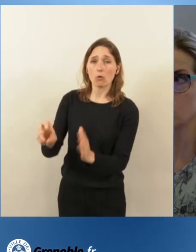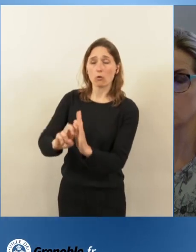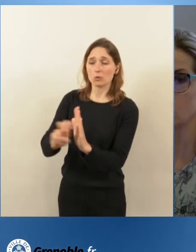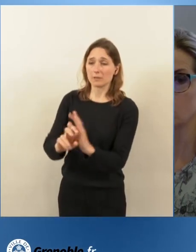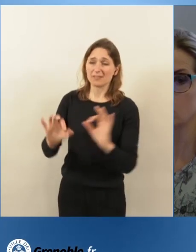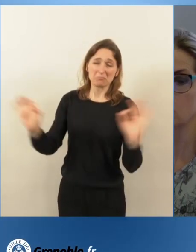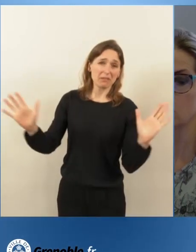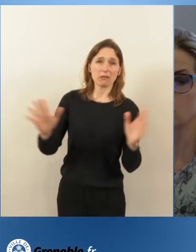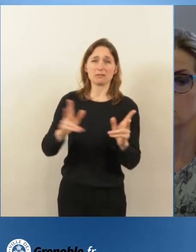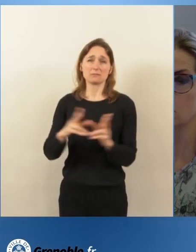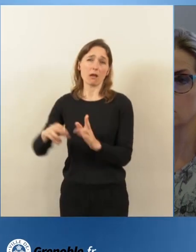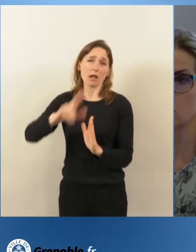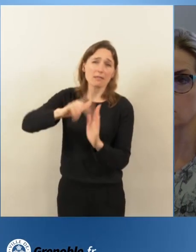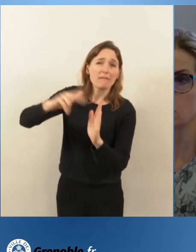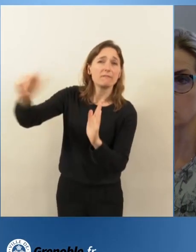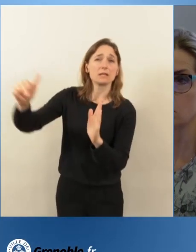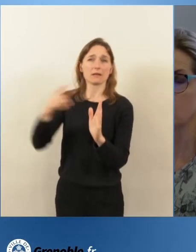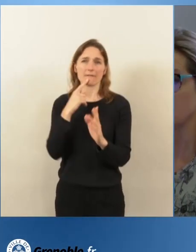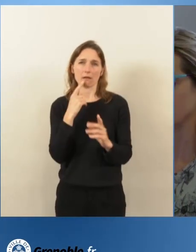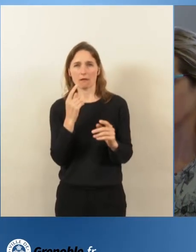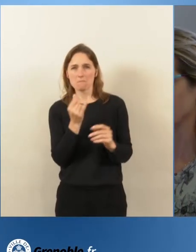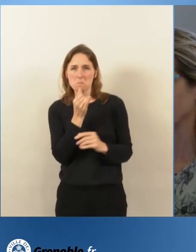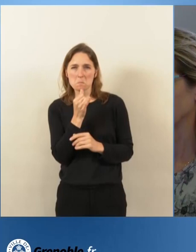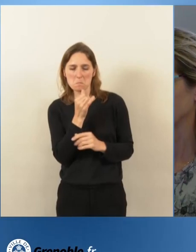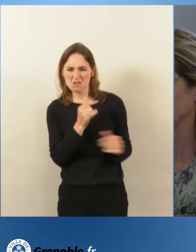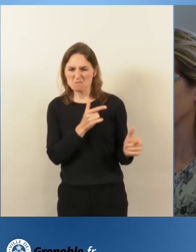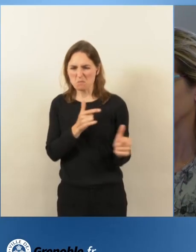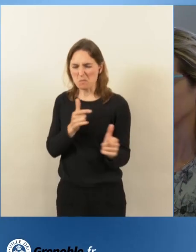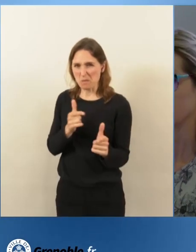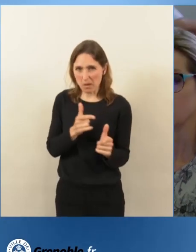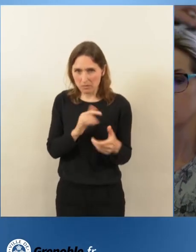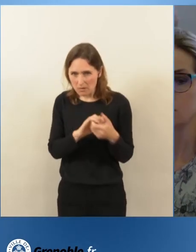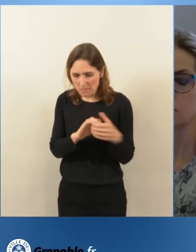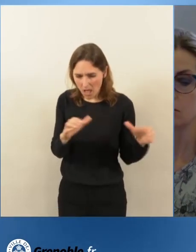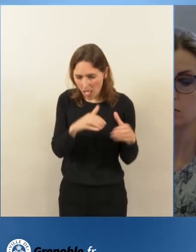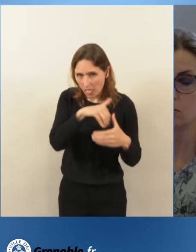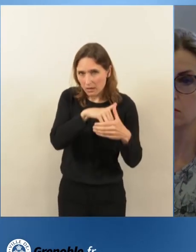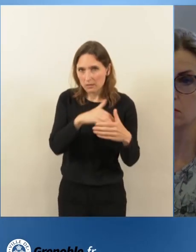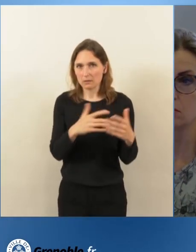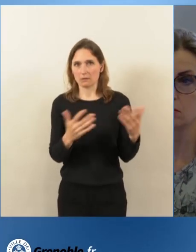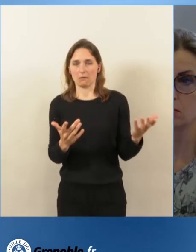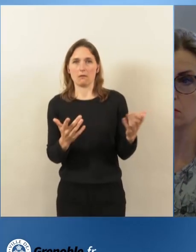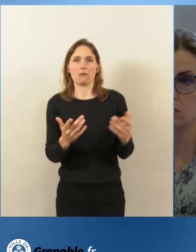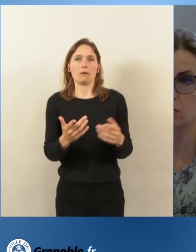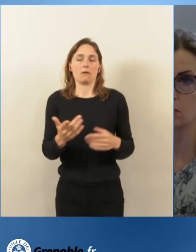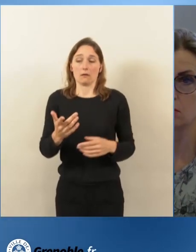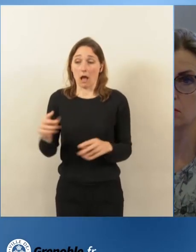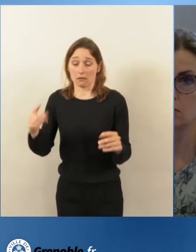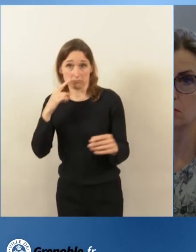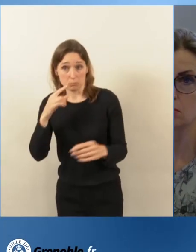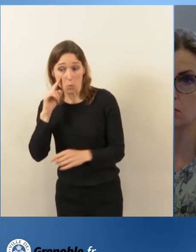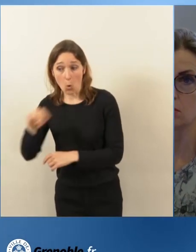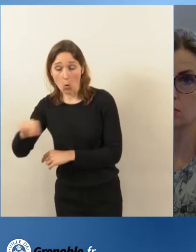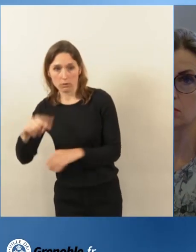à la Grenobloise là le petit meurtre entre amis il n'en verront qu'une petite partie puisque toute la partie n'a pas le a été renvoyée à la fin du